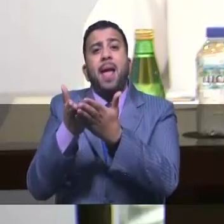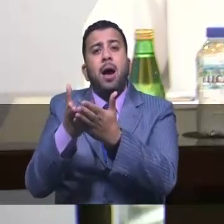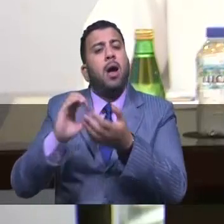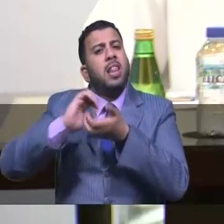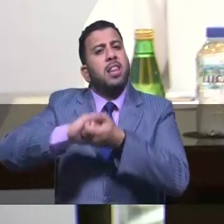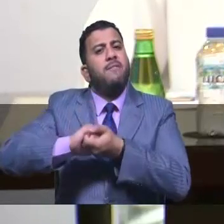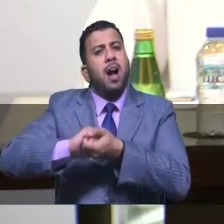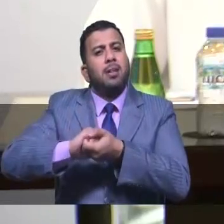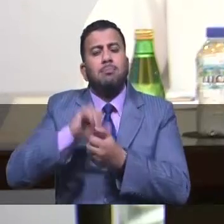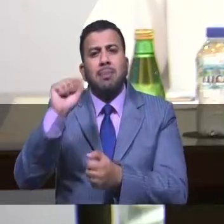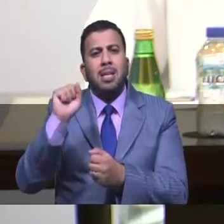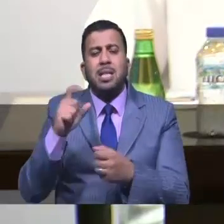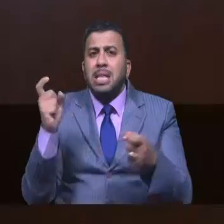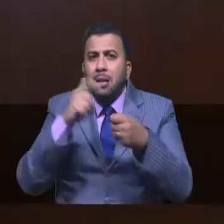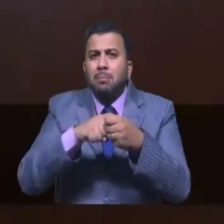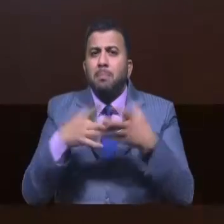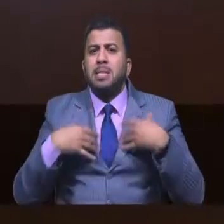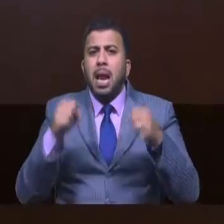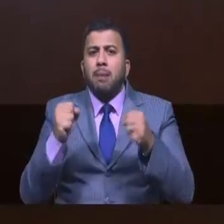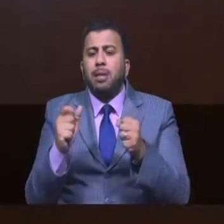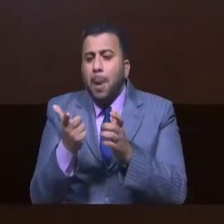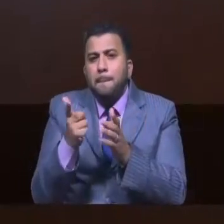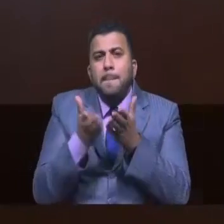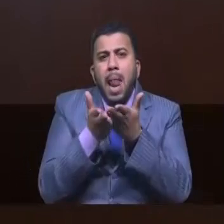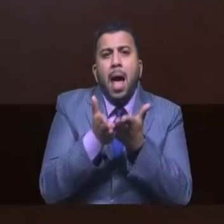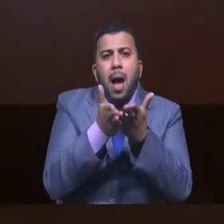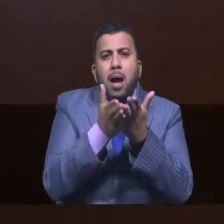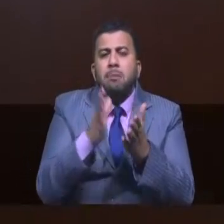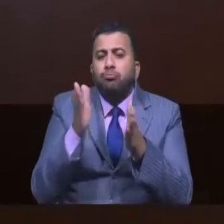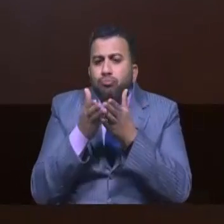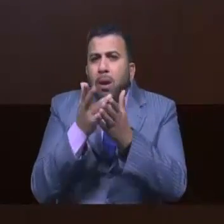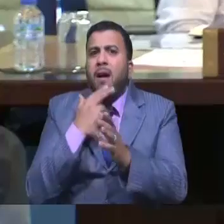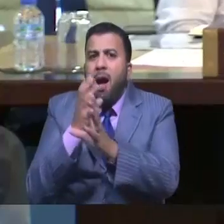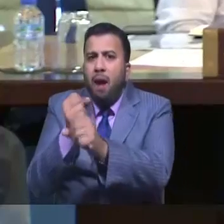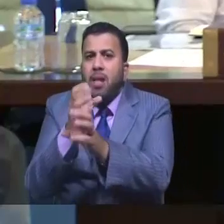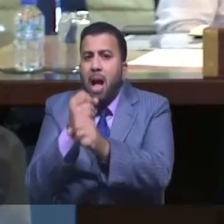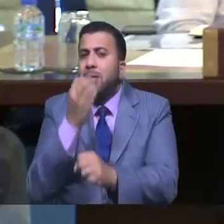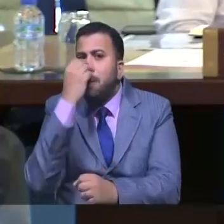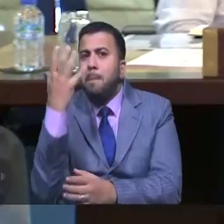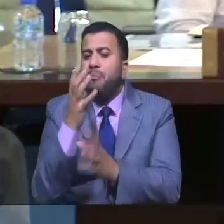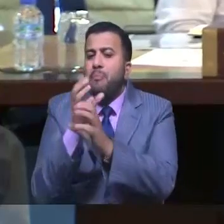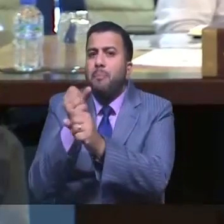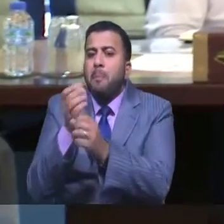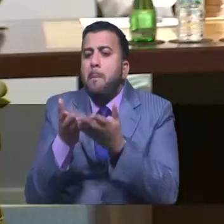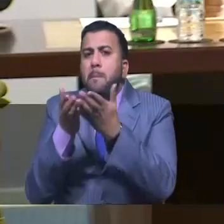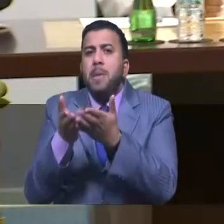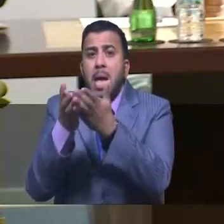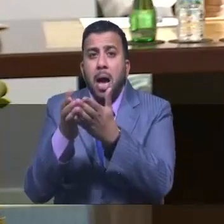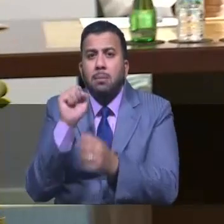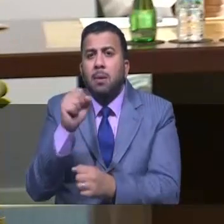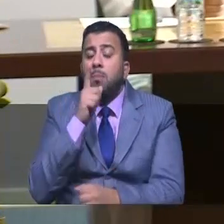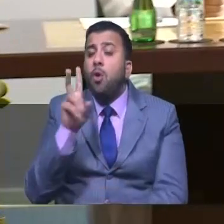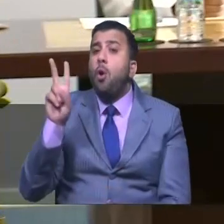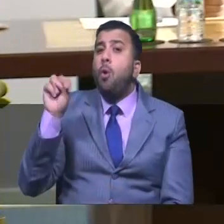البحرية والاتفاقيات ذات الصلة بسلامة الملاحة البحرية والبيئة البحرية، وهي إحدى